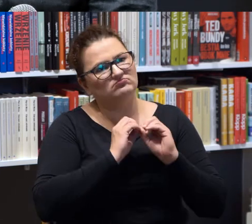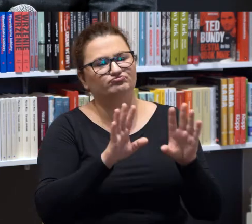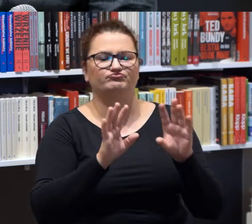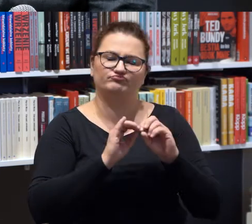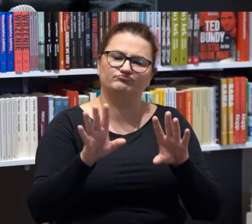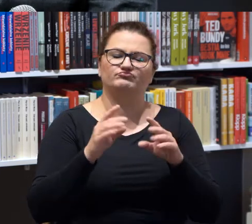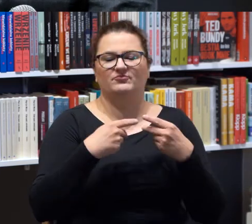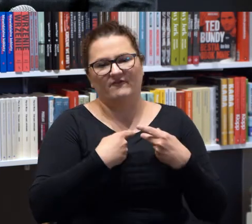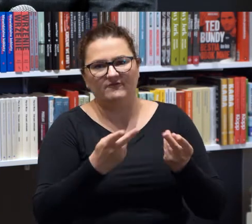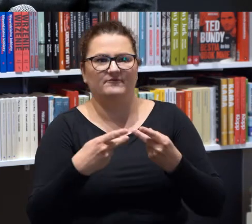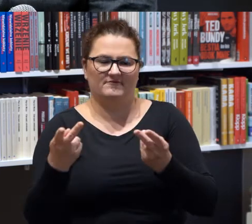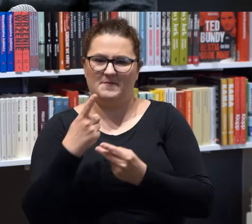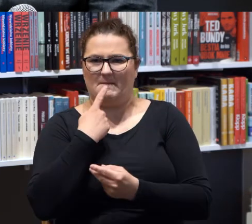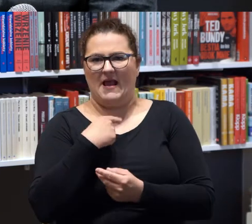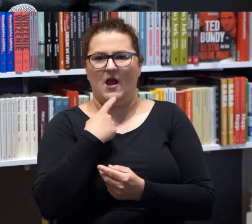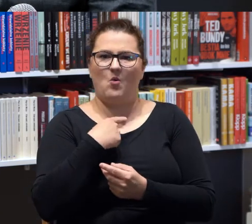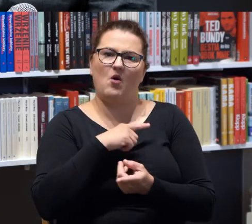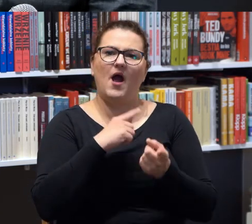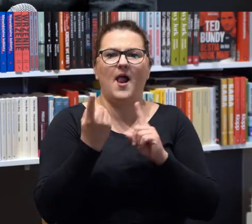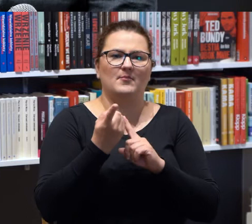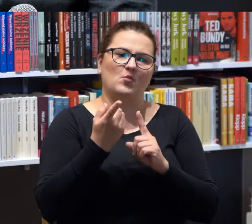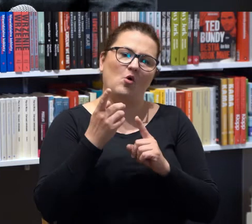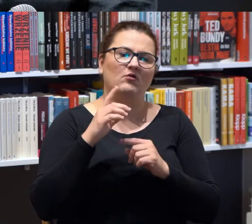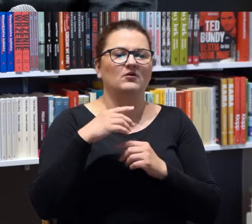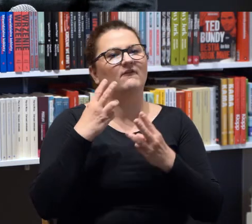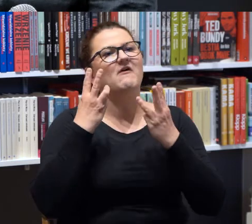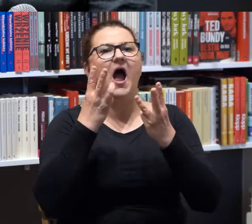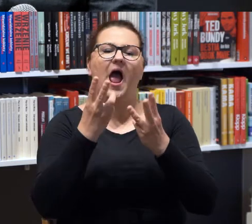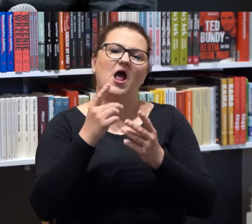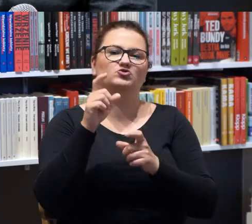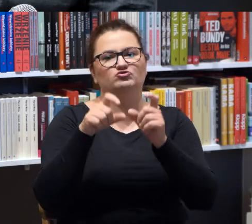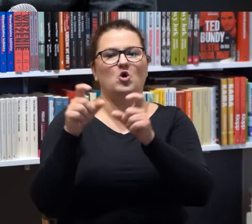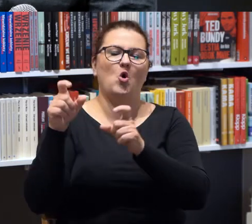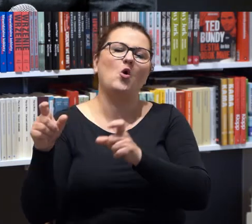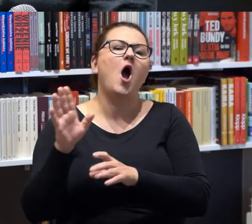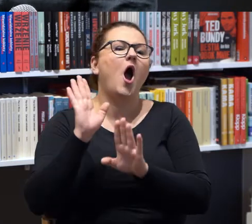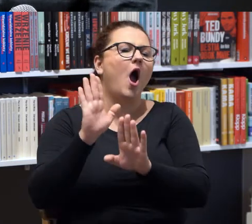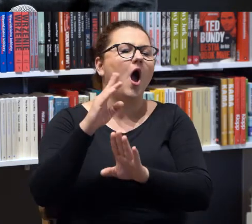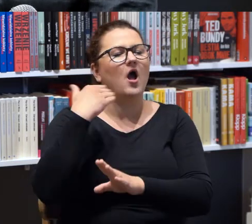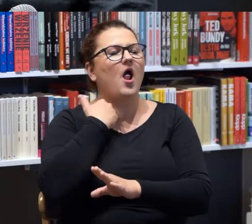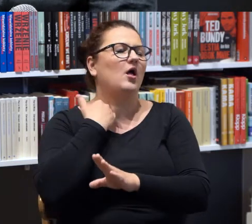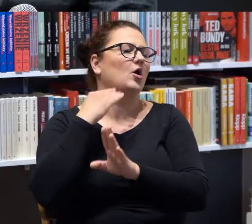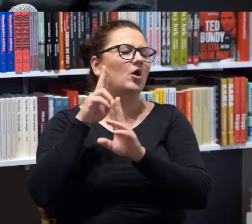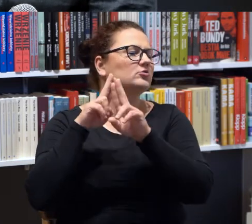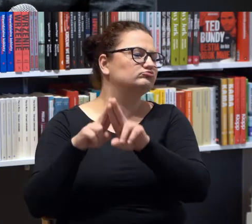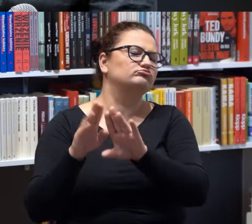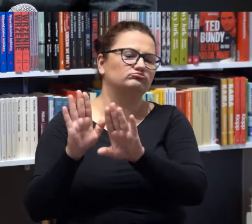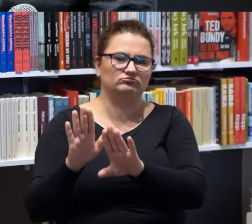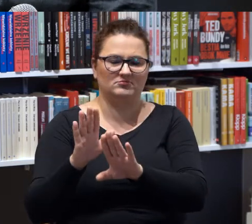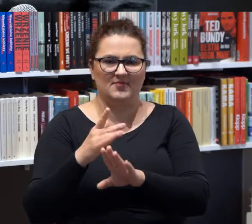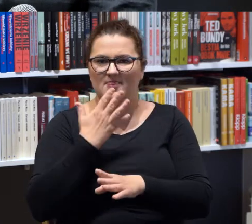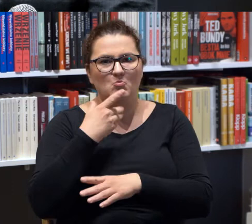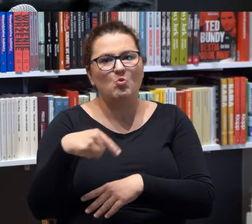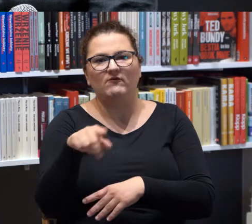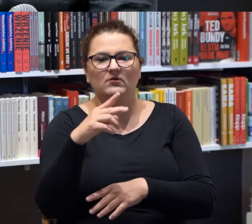taki obraz pojawia, święty król, bo to tak jest, prawda? A napił się chłop tam, nie mówi się o